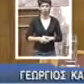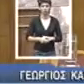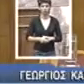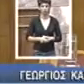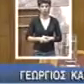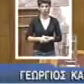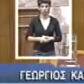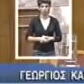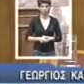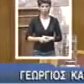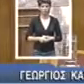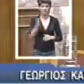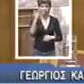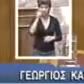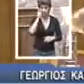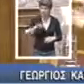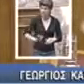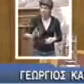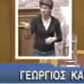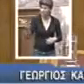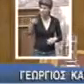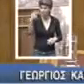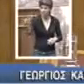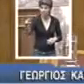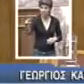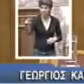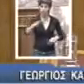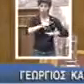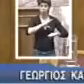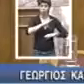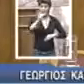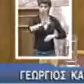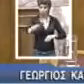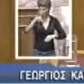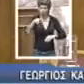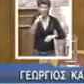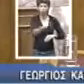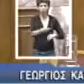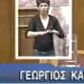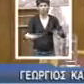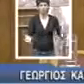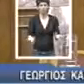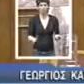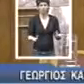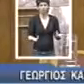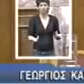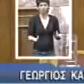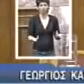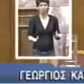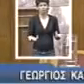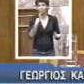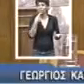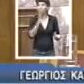υπηρετούν εκεί. Τρεις γη δικοί σας στο Πολεμικό Μουσείο. Αυτό λένε τα παιδιά στην ΠΑΒ. Δεν λένε για